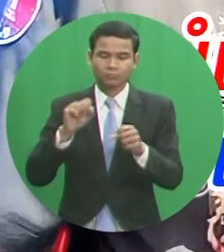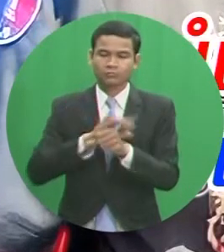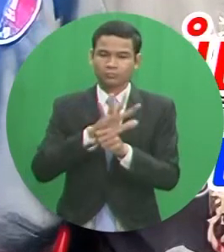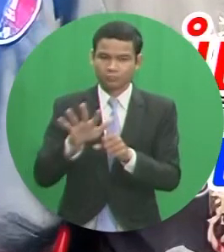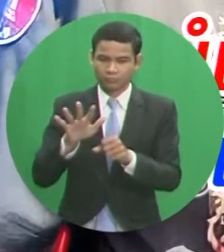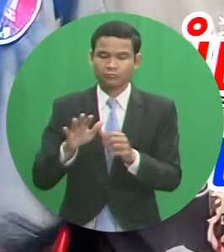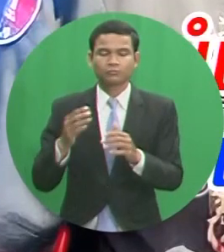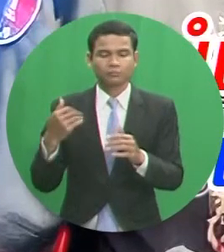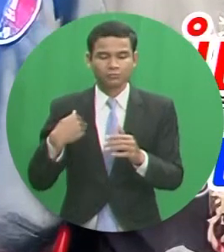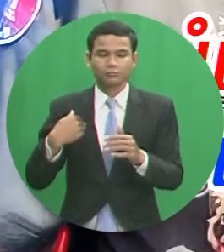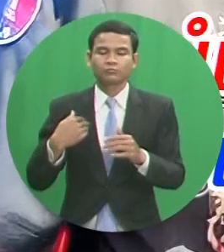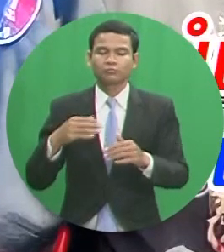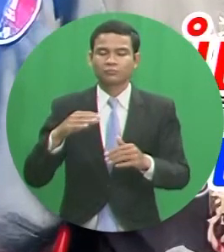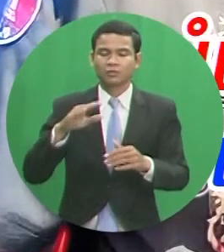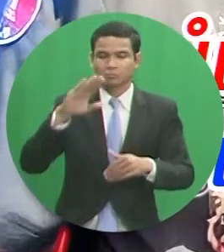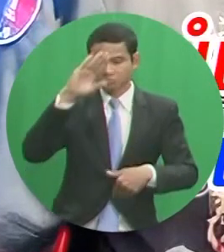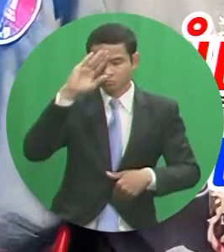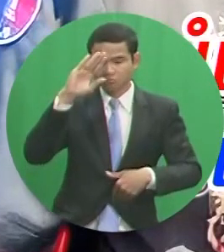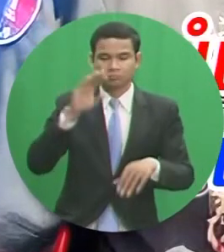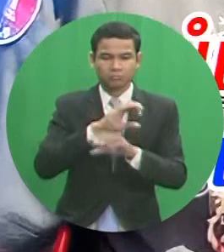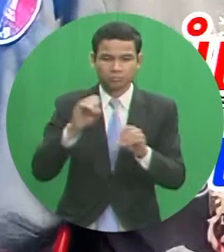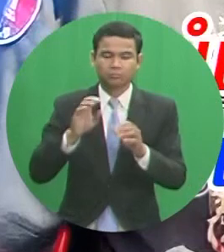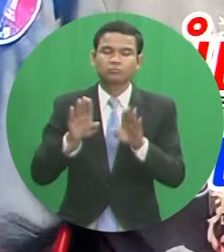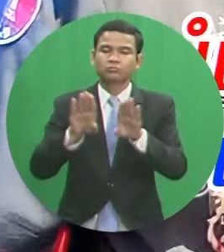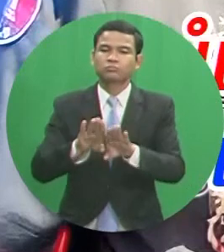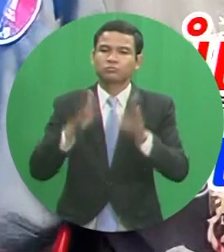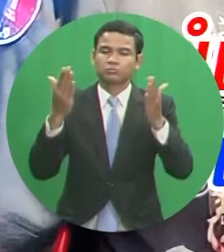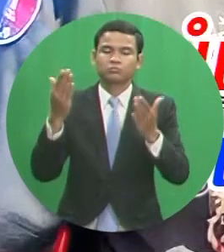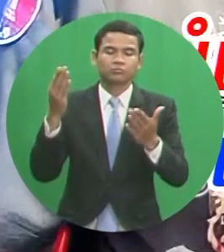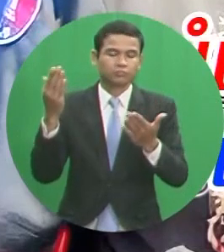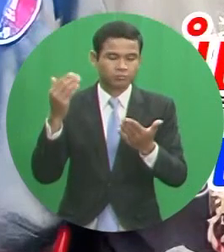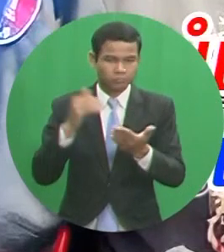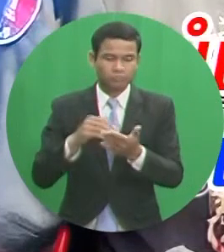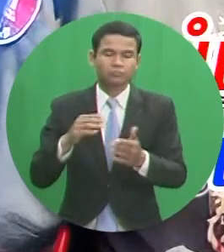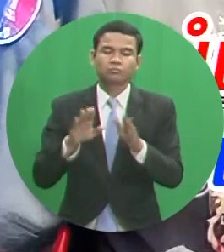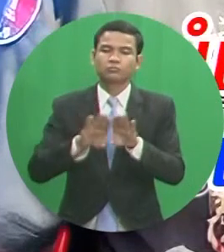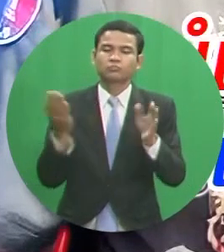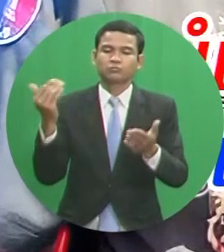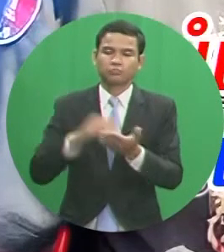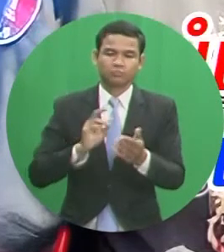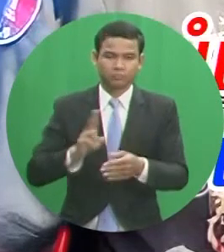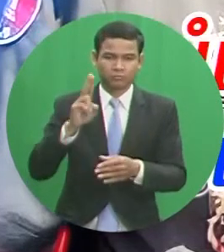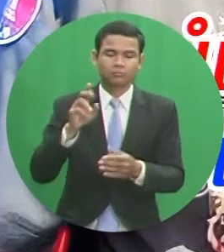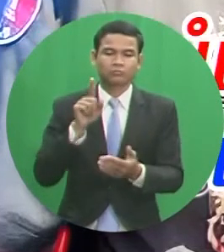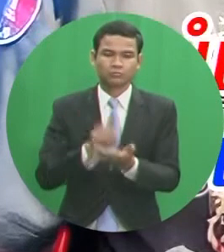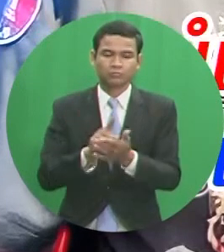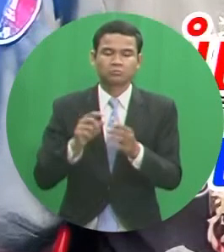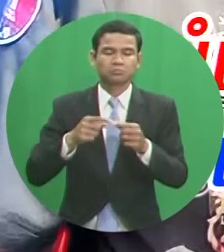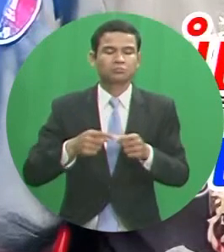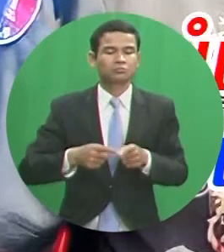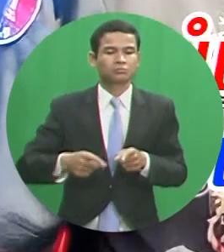มียนวิจิเมียนเตยังตรักบากเอาเกดำนาการเปลี่ยนชีวียงกาโอปล